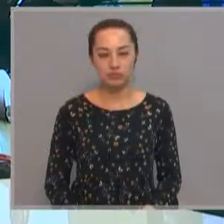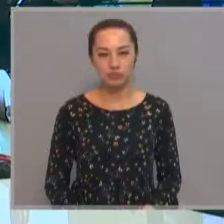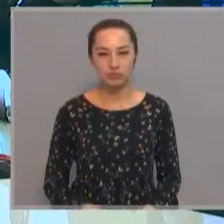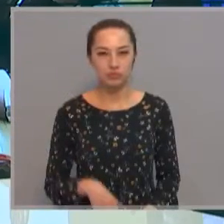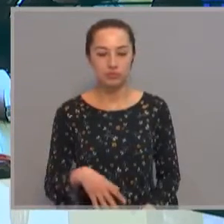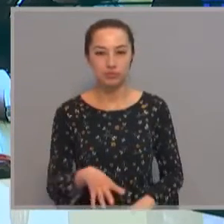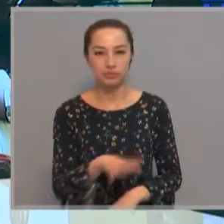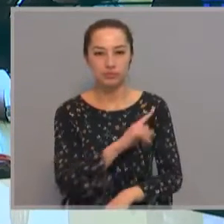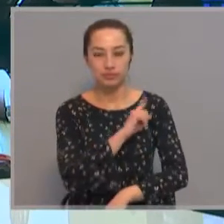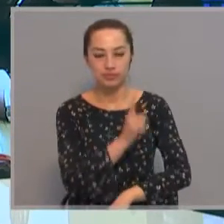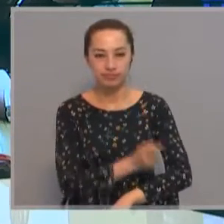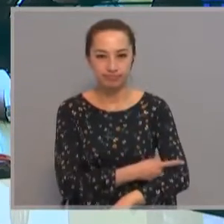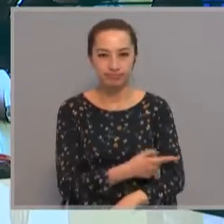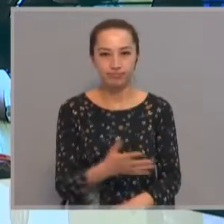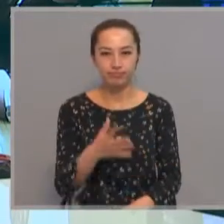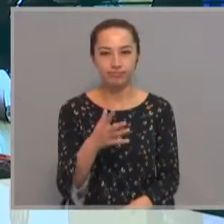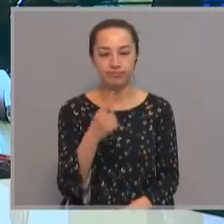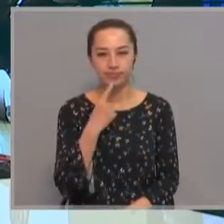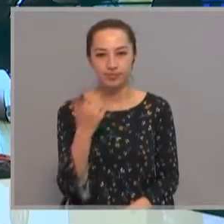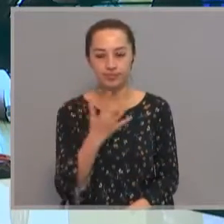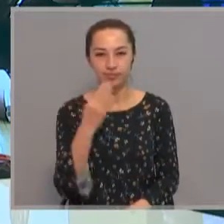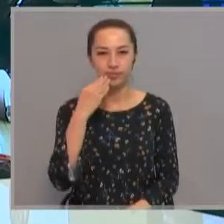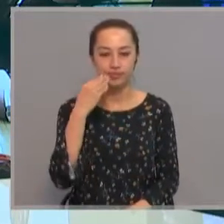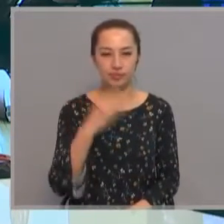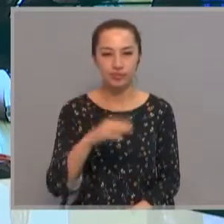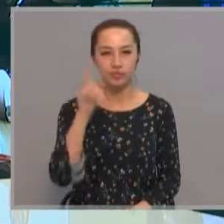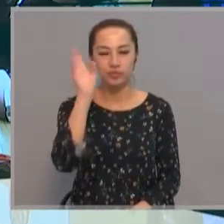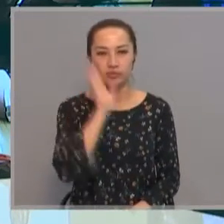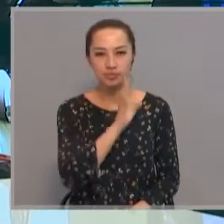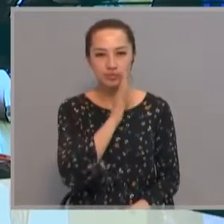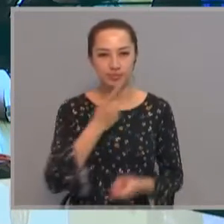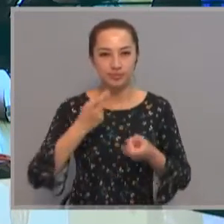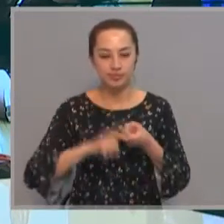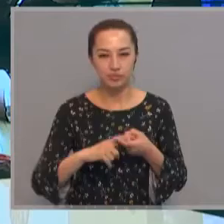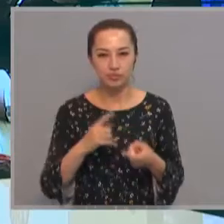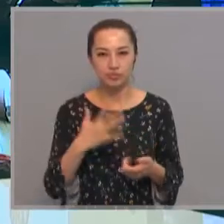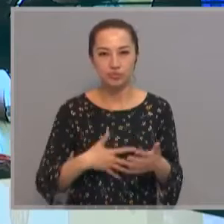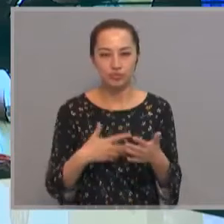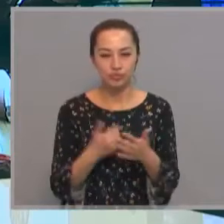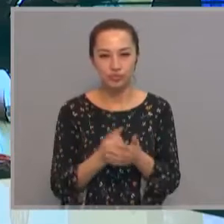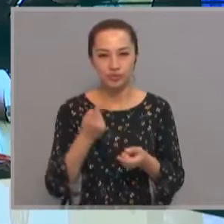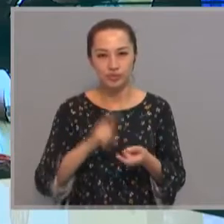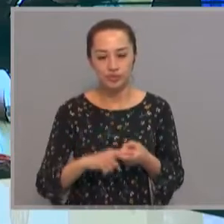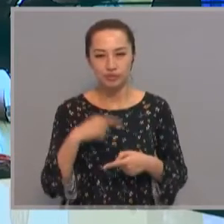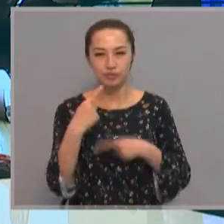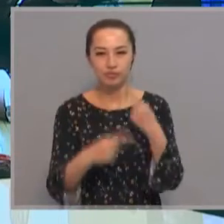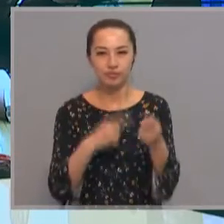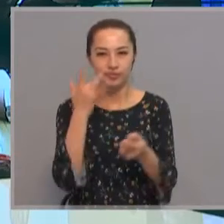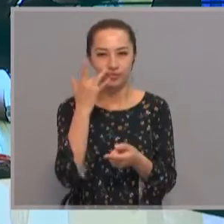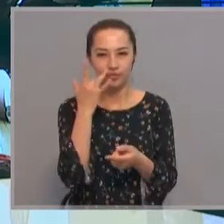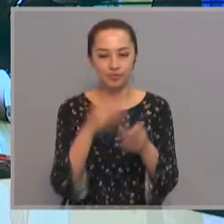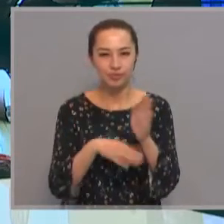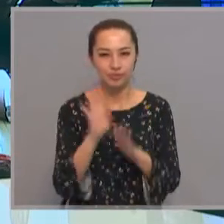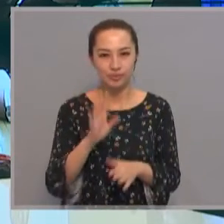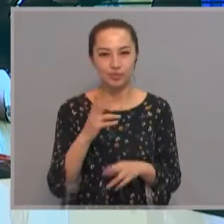Алыпта, батырда, көсемде, шешенде анадан туады. Ананың жағдайы жақсы, көңілі тоқ болса, ұрпақта бақытты болмақ. Осы ұстанымды